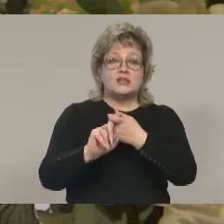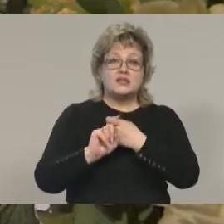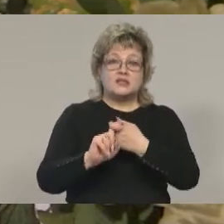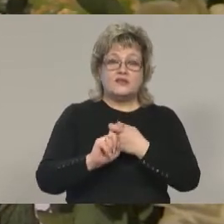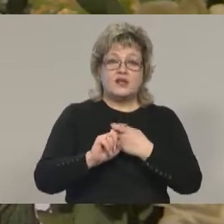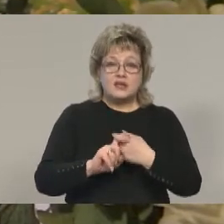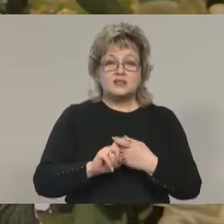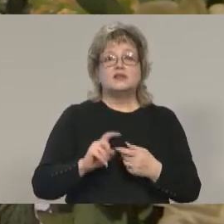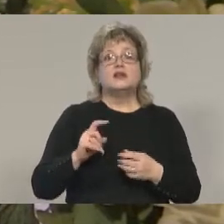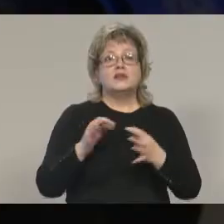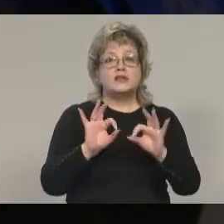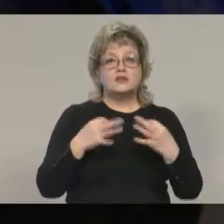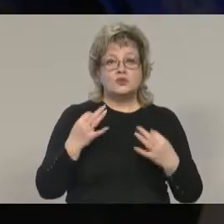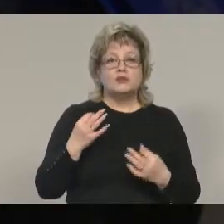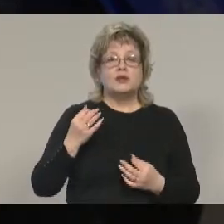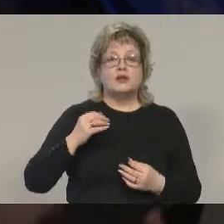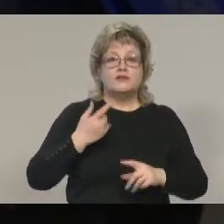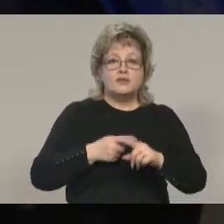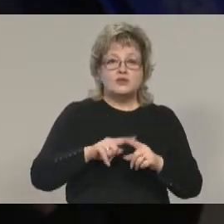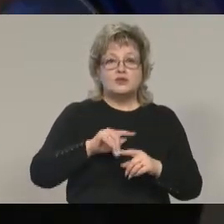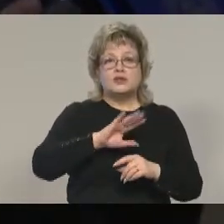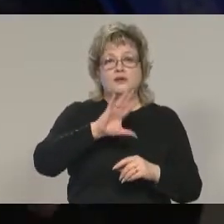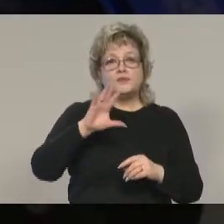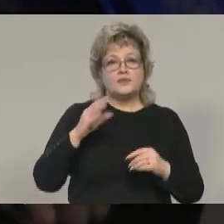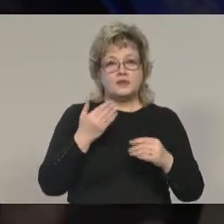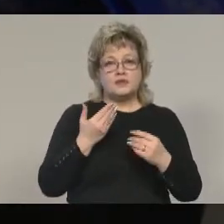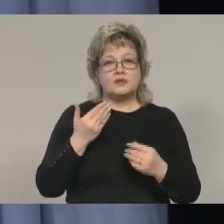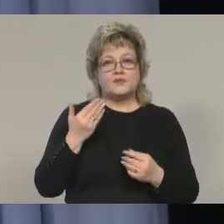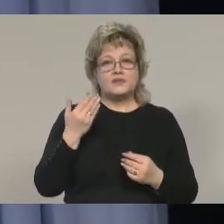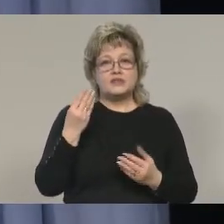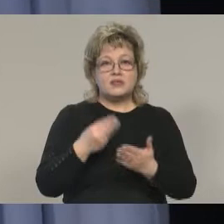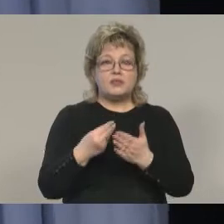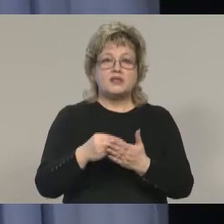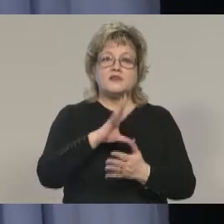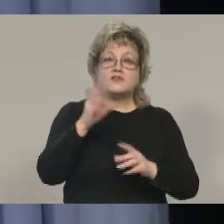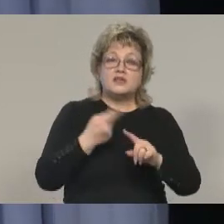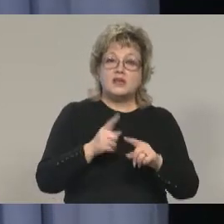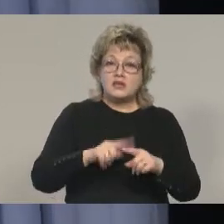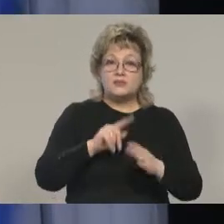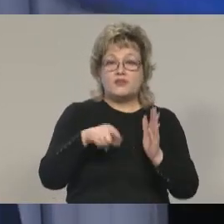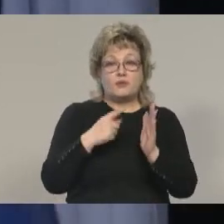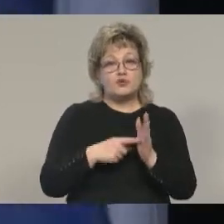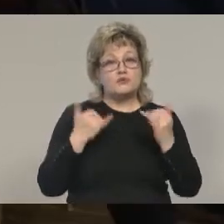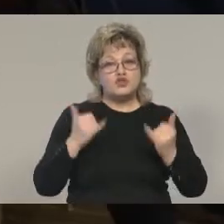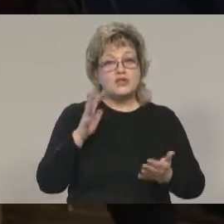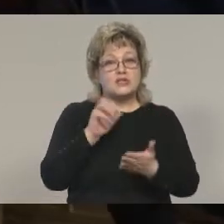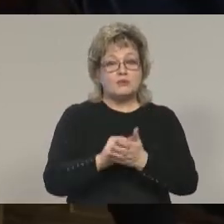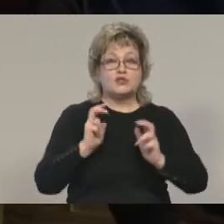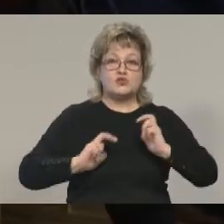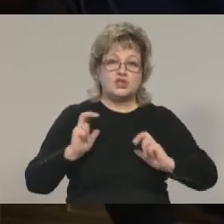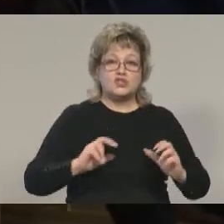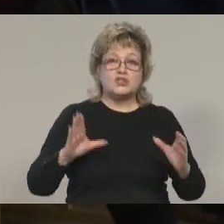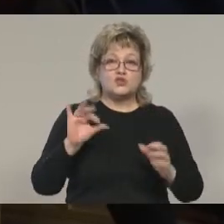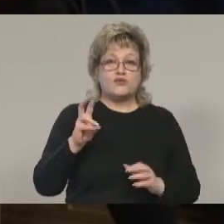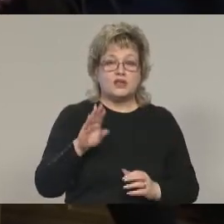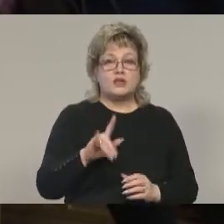ректором, организация досуга студентов, места в общежитии, распределение стипендий. Всеми этими вопросами сейчас занимаются студенческие